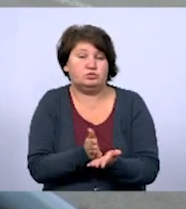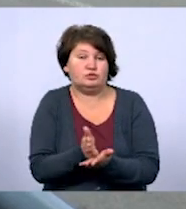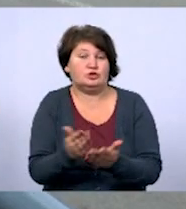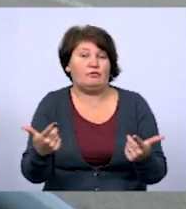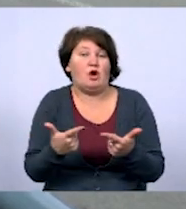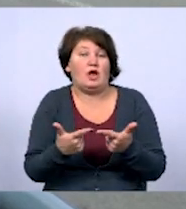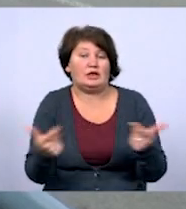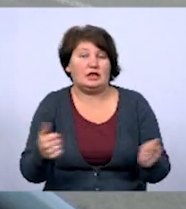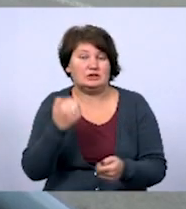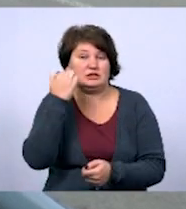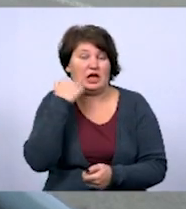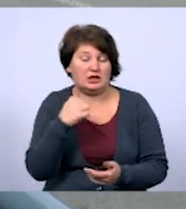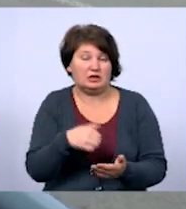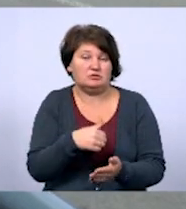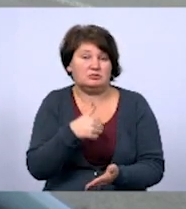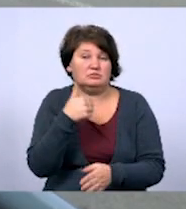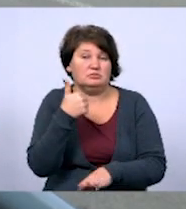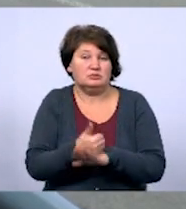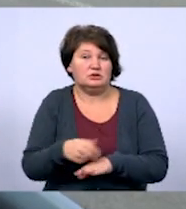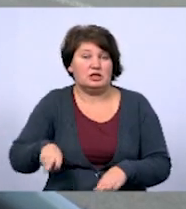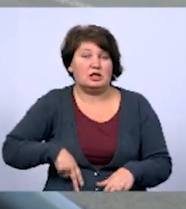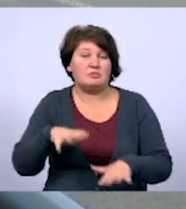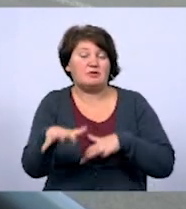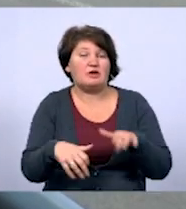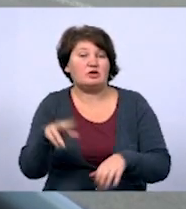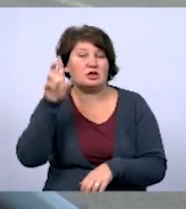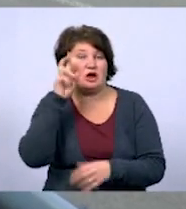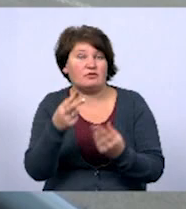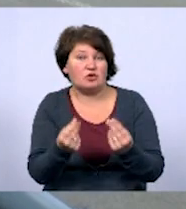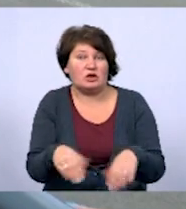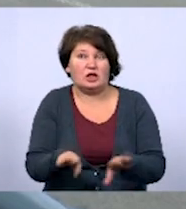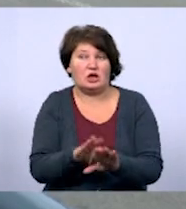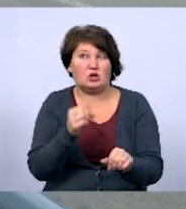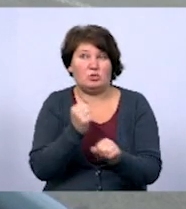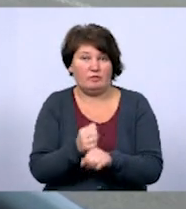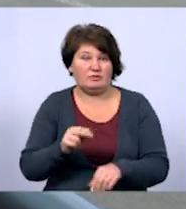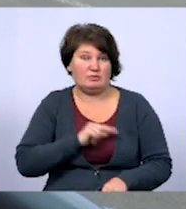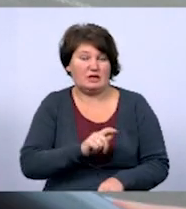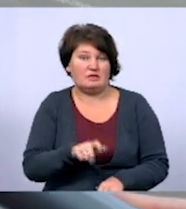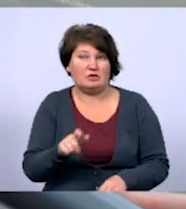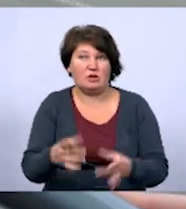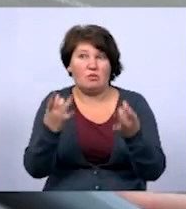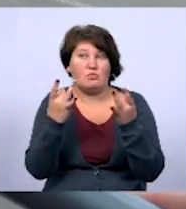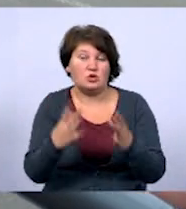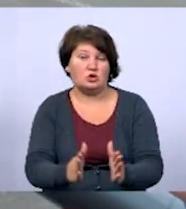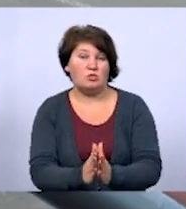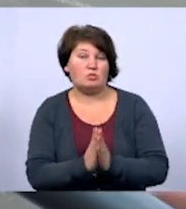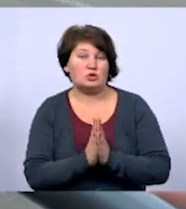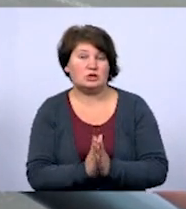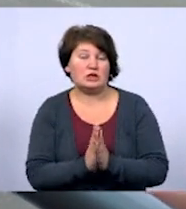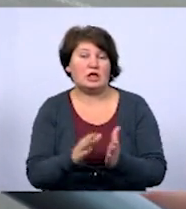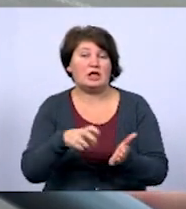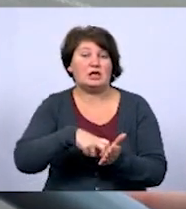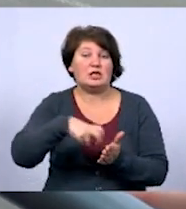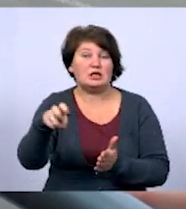старий генеральний директор, ще який привласнював державні кошти. І отаке робив з працівниками. Ми просто попросили, написали листа